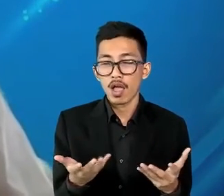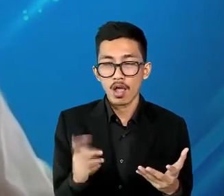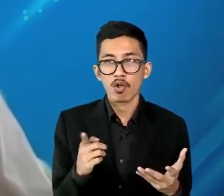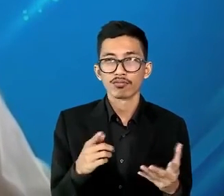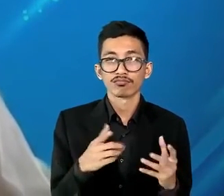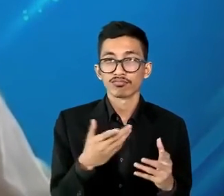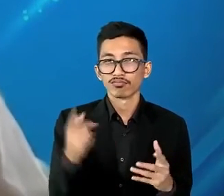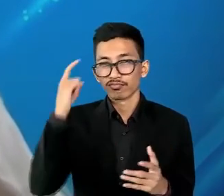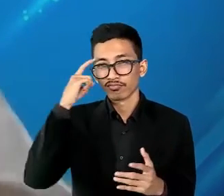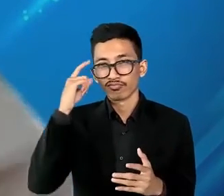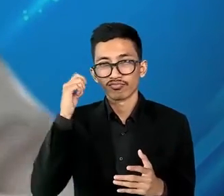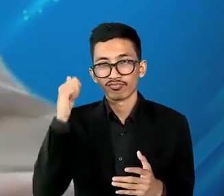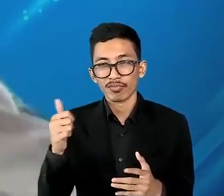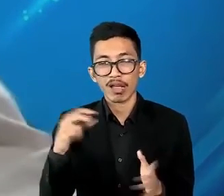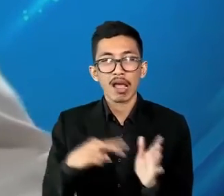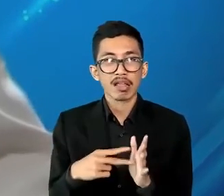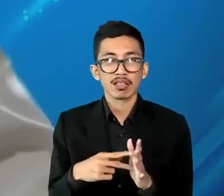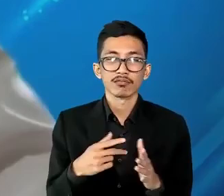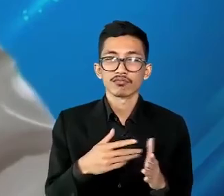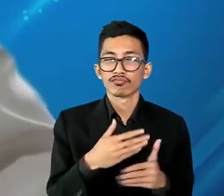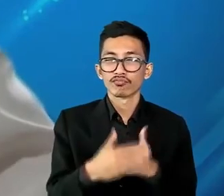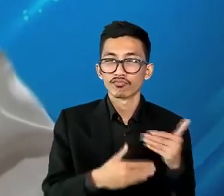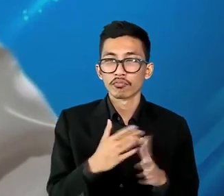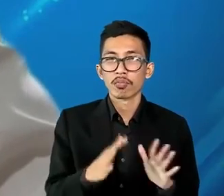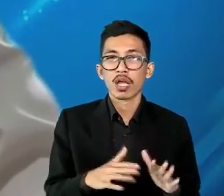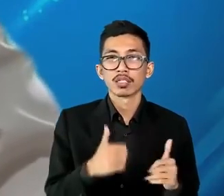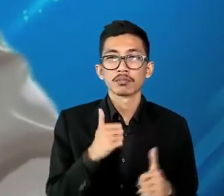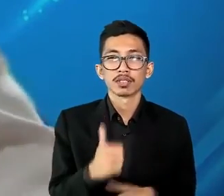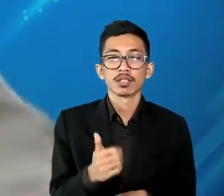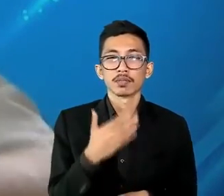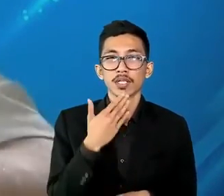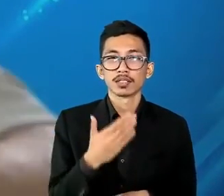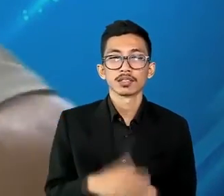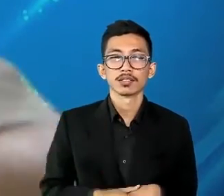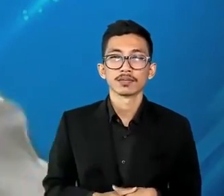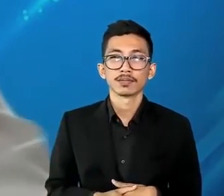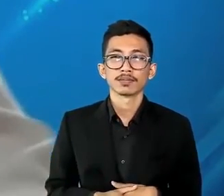dengan baik, tentunya Bapak akan berhasil melakukan hal itu. Terima kasih, Pak.